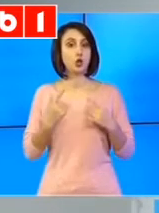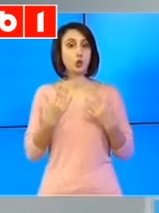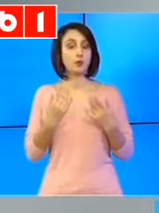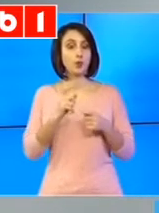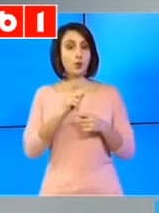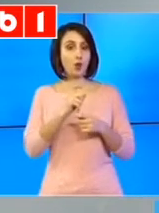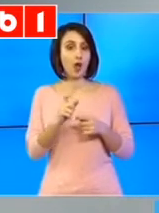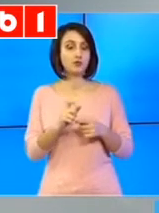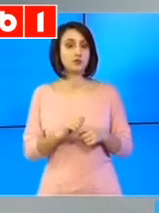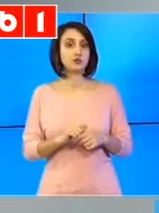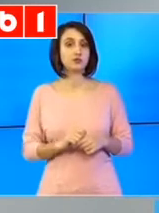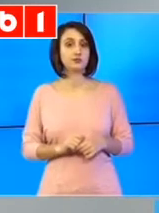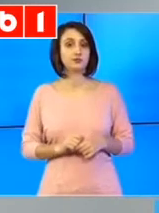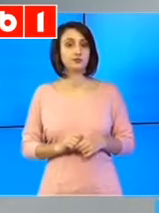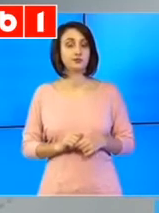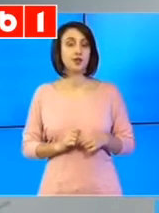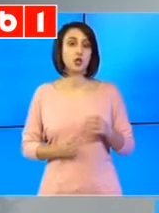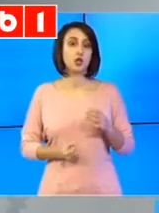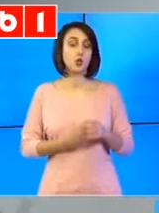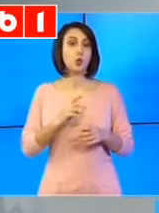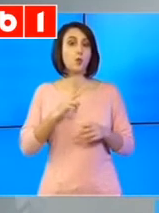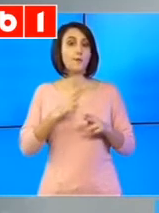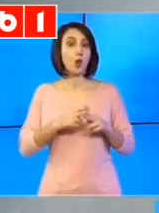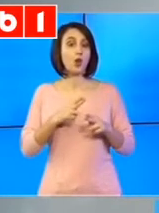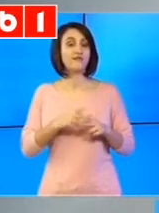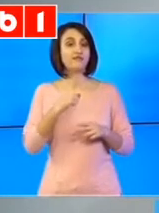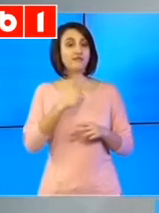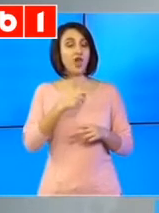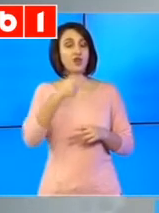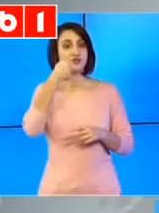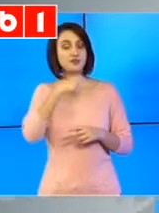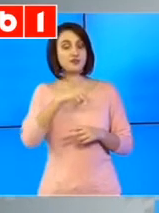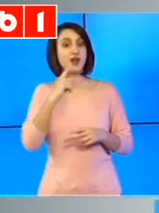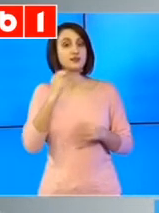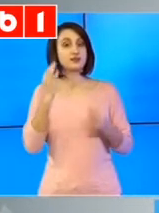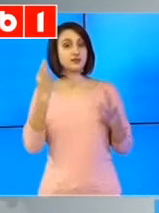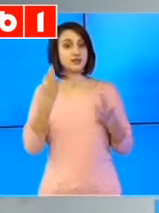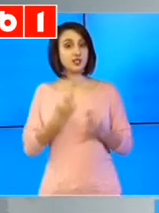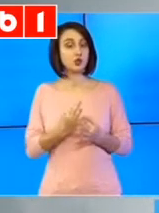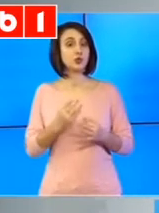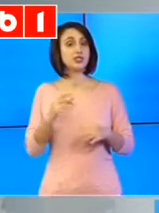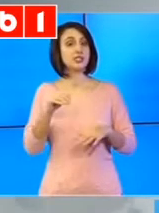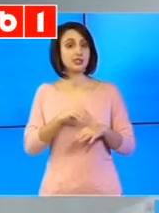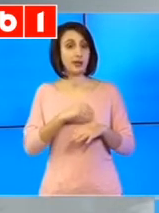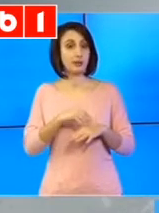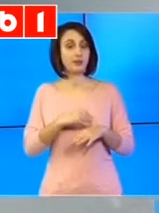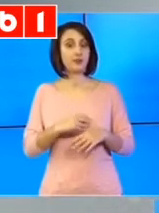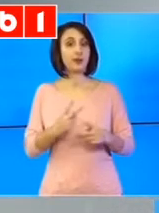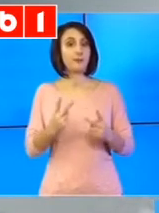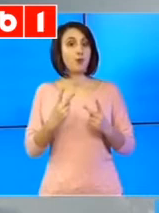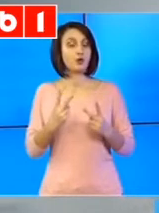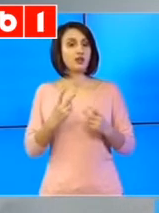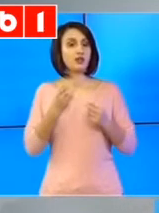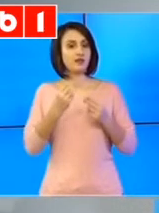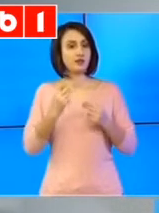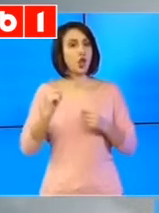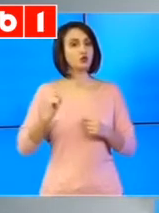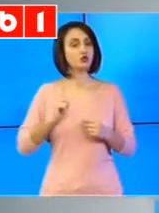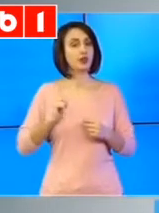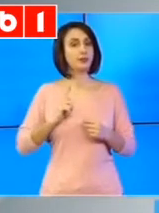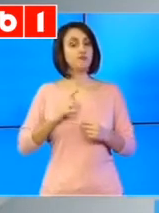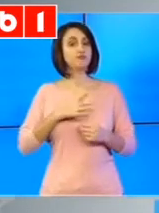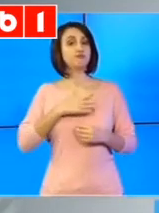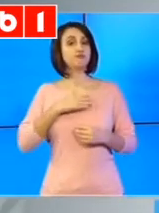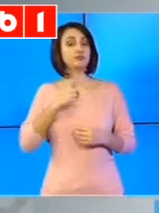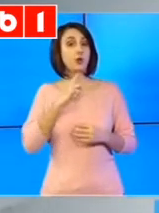numărul de persoane nou infectate în fiecare zi a scăzut semnificativ. Vestea era așteptată cu sufletul